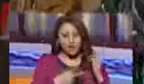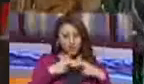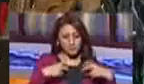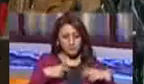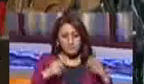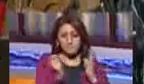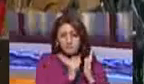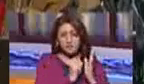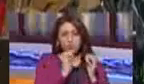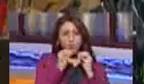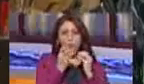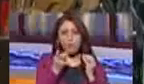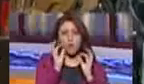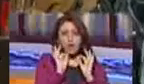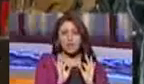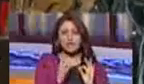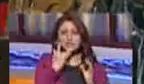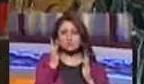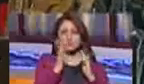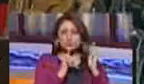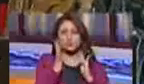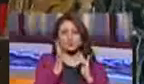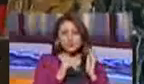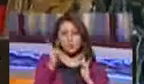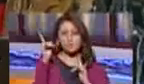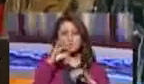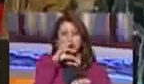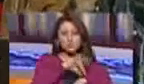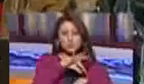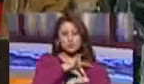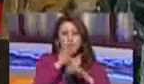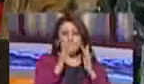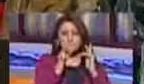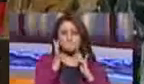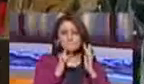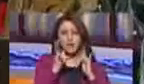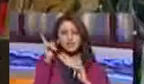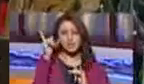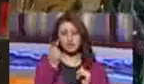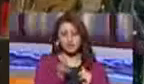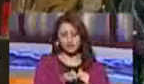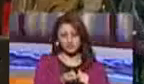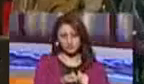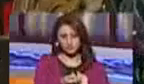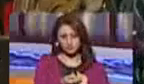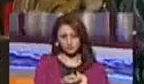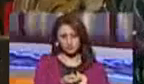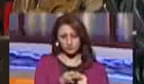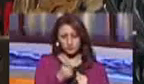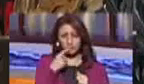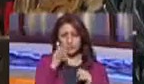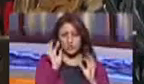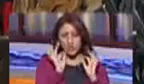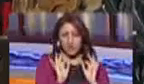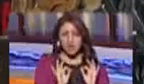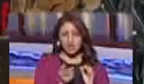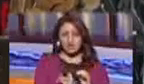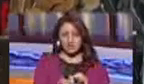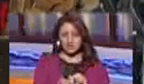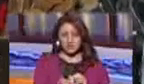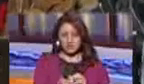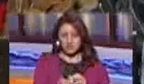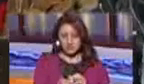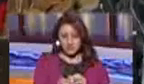مستشفى المطريه صراحه يعني خليكي معايا مستشفى المطريه ما رضيش يقبل عشان ده لازم يجي بتقارير لانه منقول